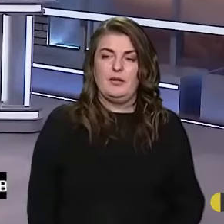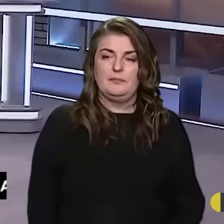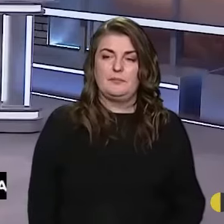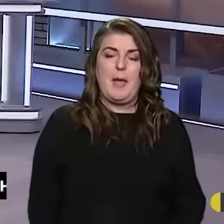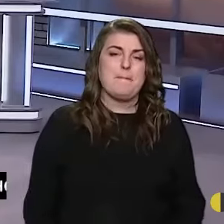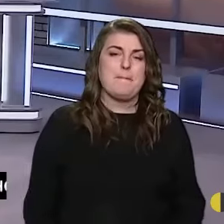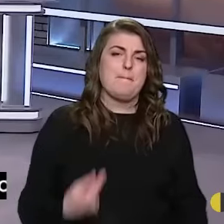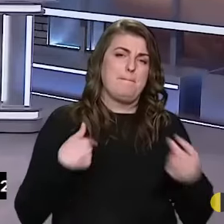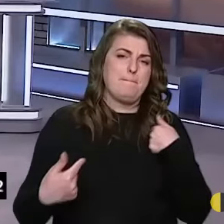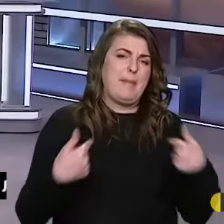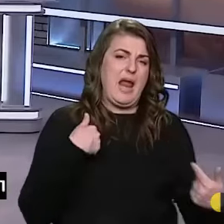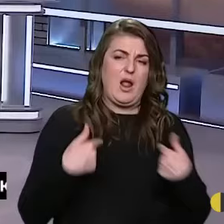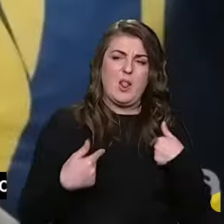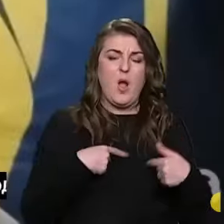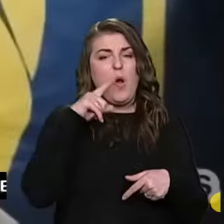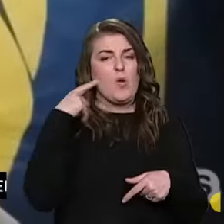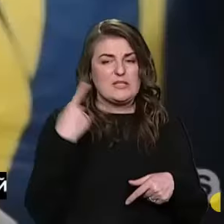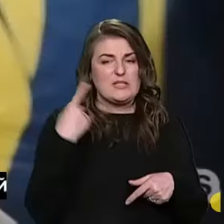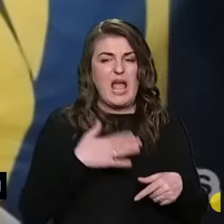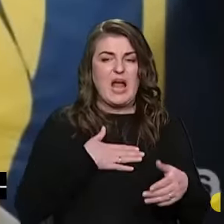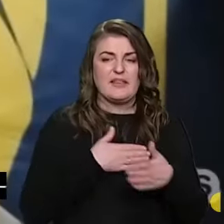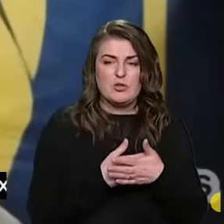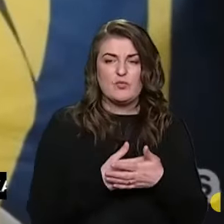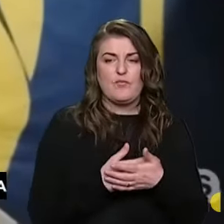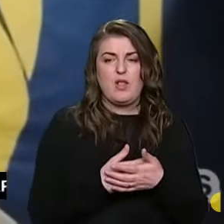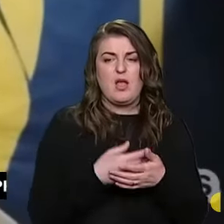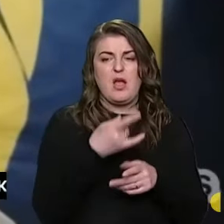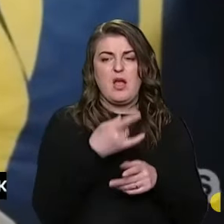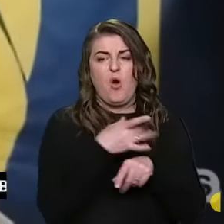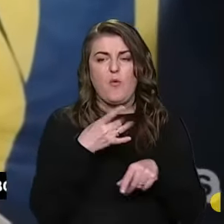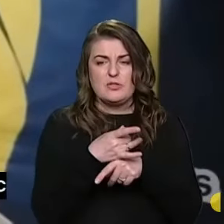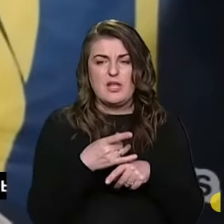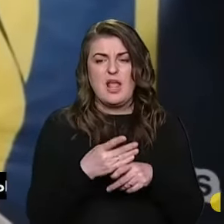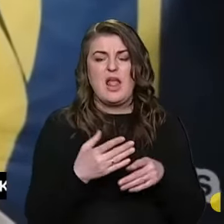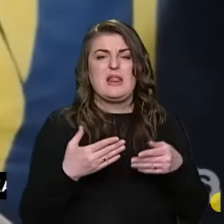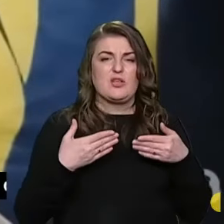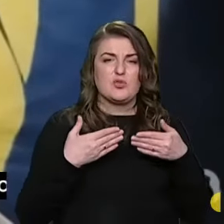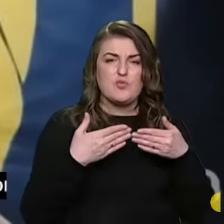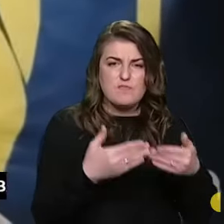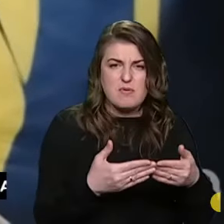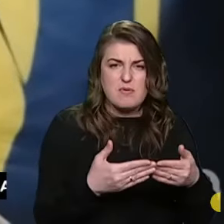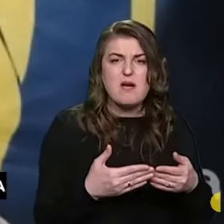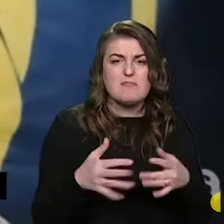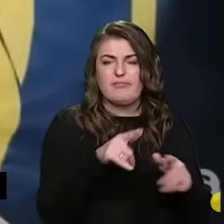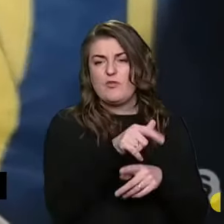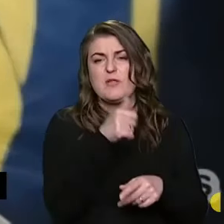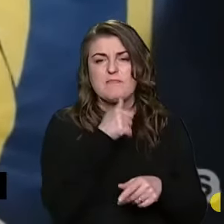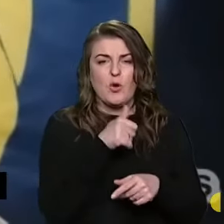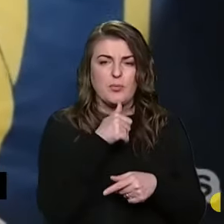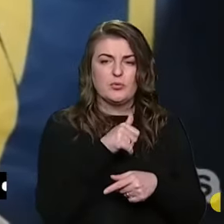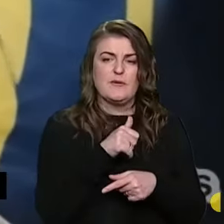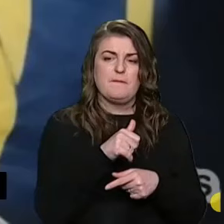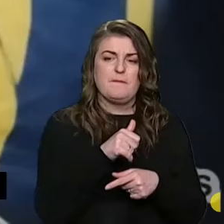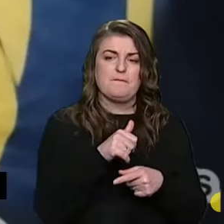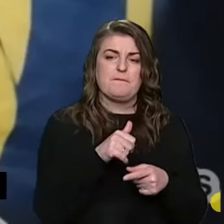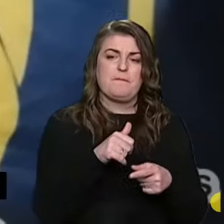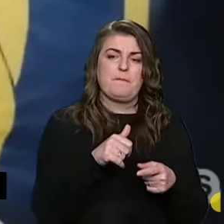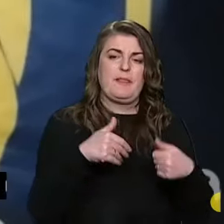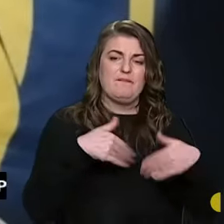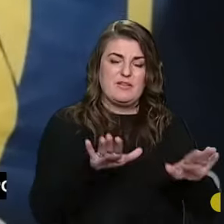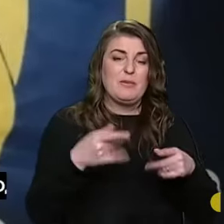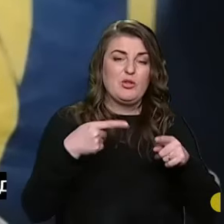Пекло. Росіяни активізували обстріли і наступальні дії. Вони пробують відбити ті